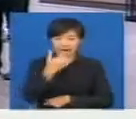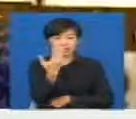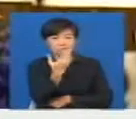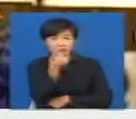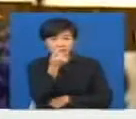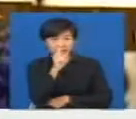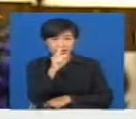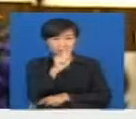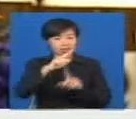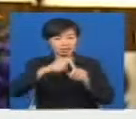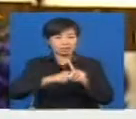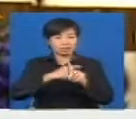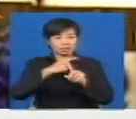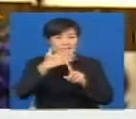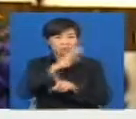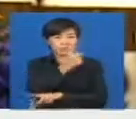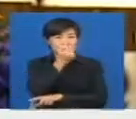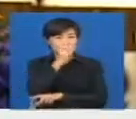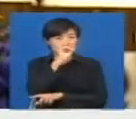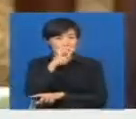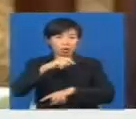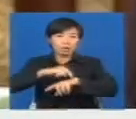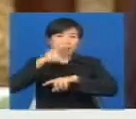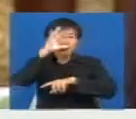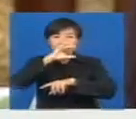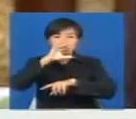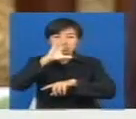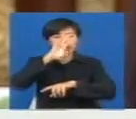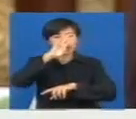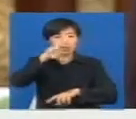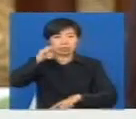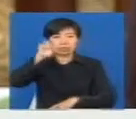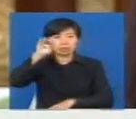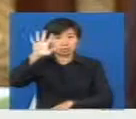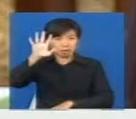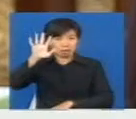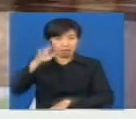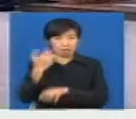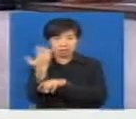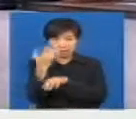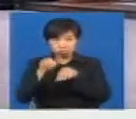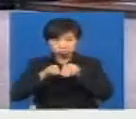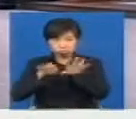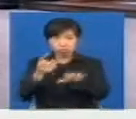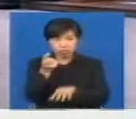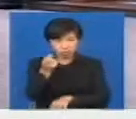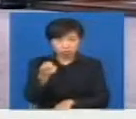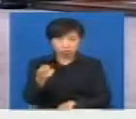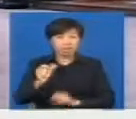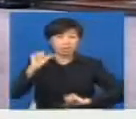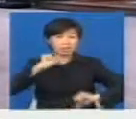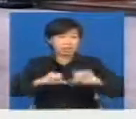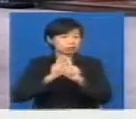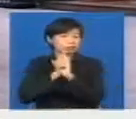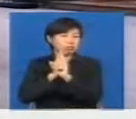นะวันที่19ช่อง11ทุ่ม45 คือเป็นอาทิตย์ถ่ายทอด ครับ แต่ว่า ถ่ายทอดสด ถ่ายทอดสด เนื้อหานะเนื้อหาเป็นไปตามประวัติศาสตร์เปียก